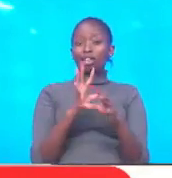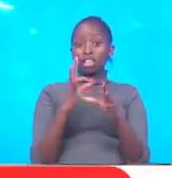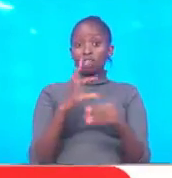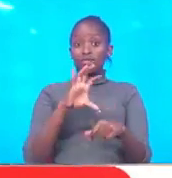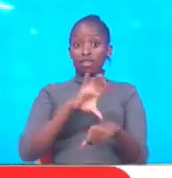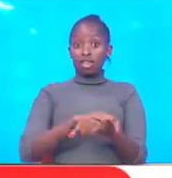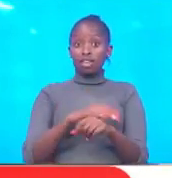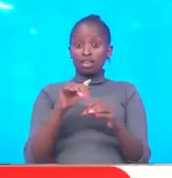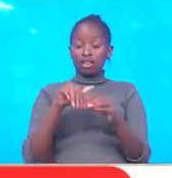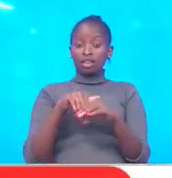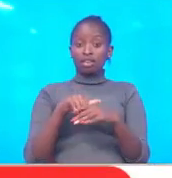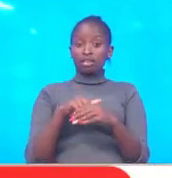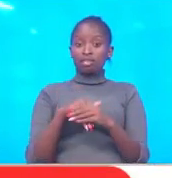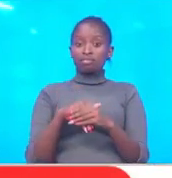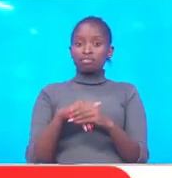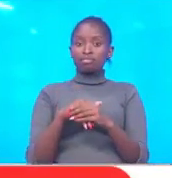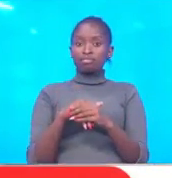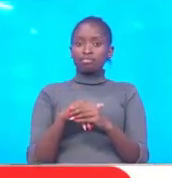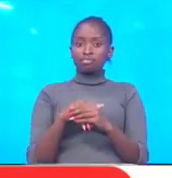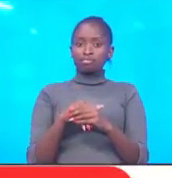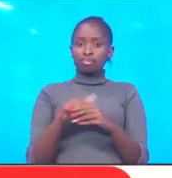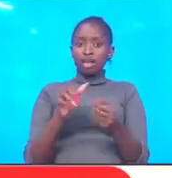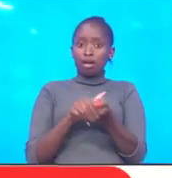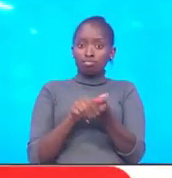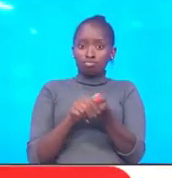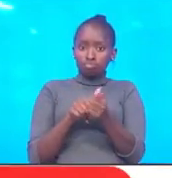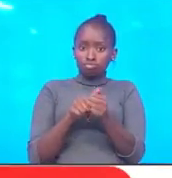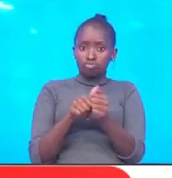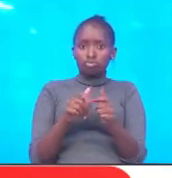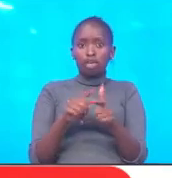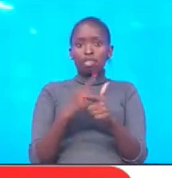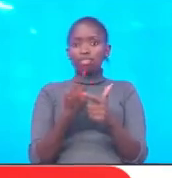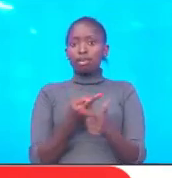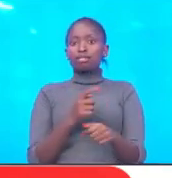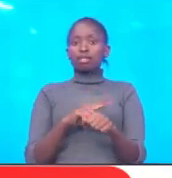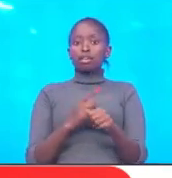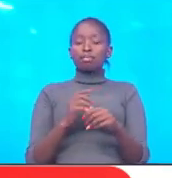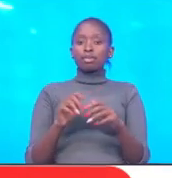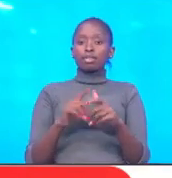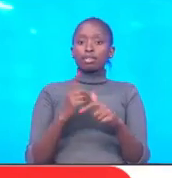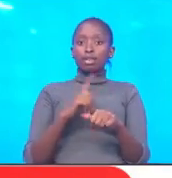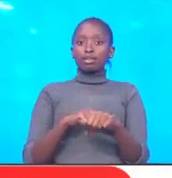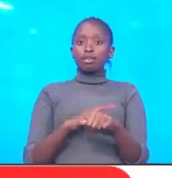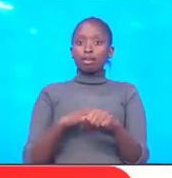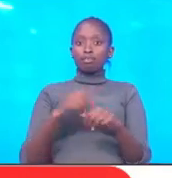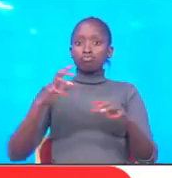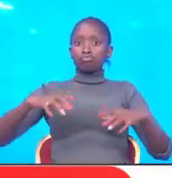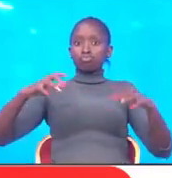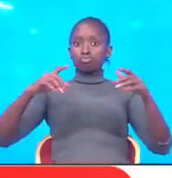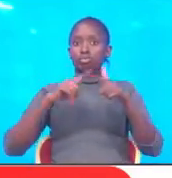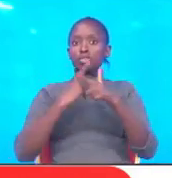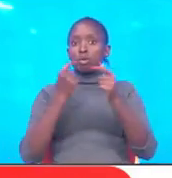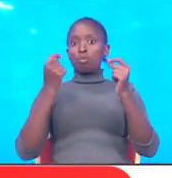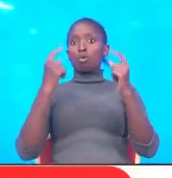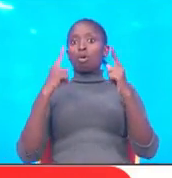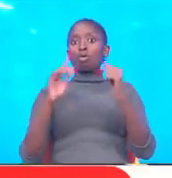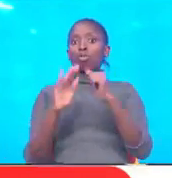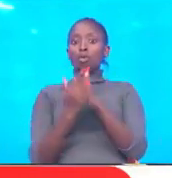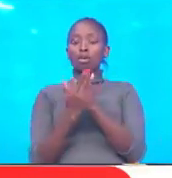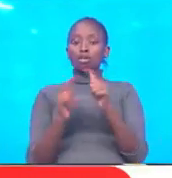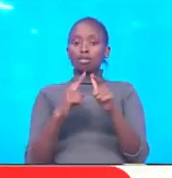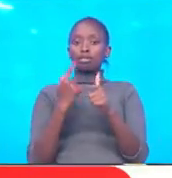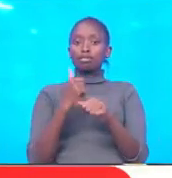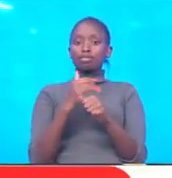na upreserve we mwenyewe, na utengeneze shamba. Mvua ikinyesha, unaamkanga tu asubuhi. Kwa vile uko na mbegu yako, na uko na manyua